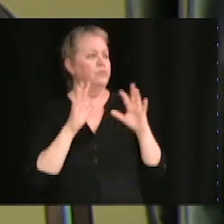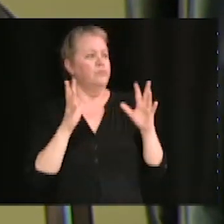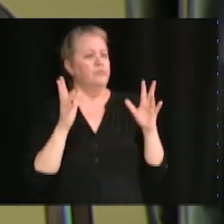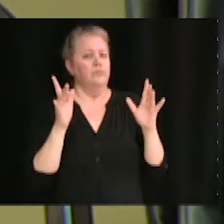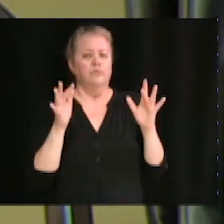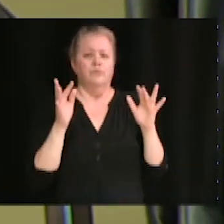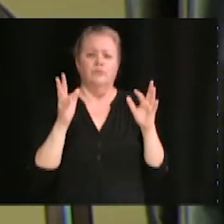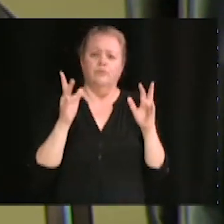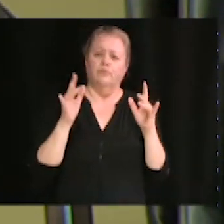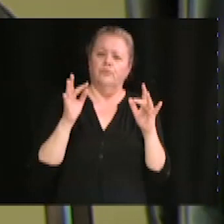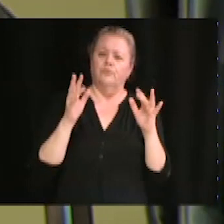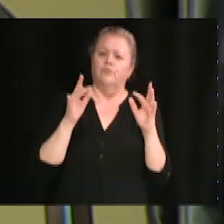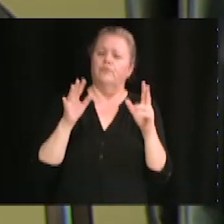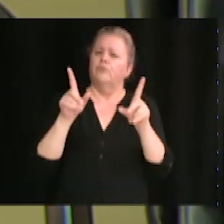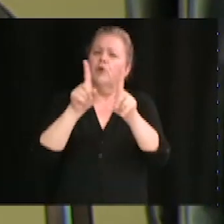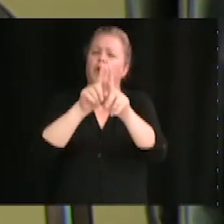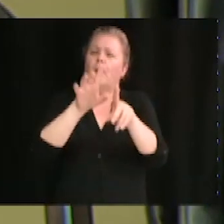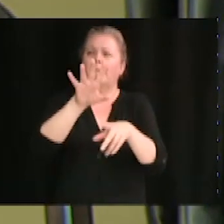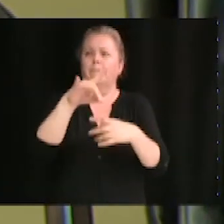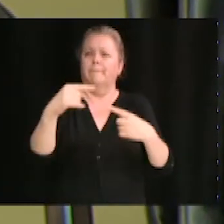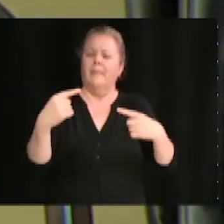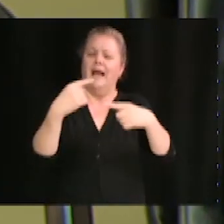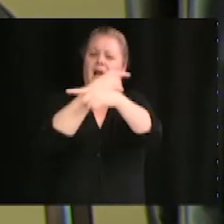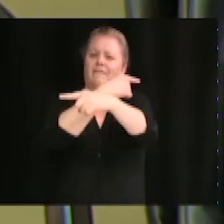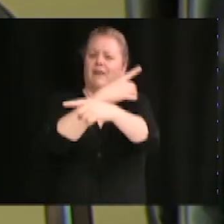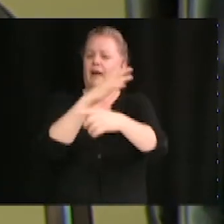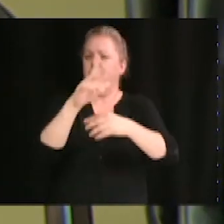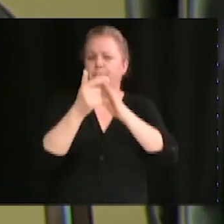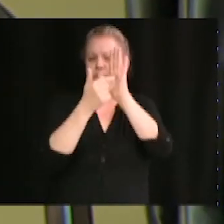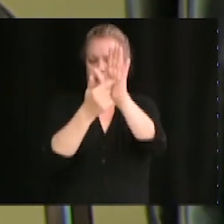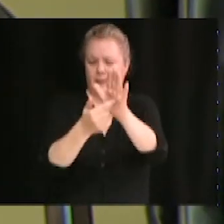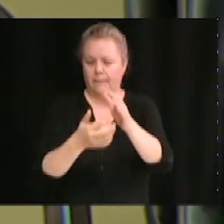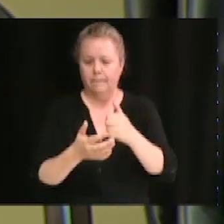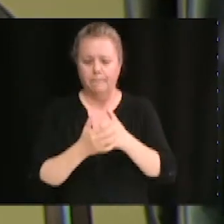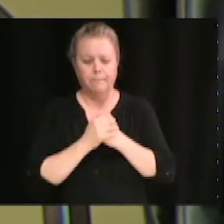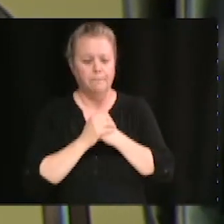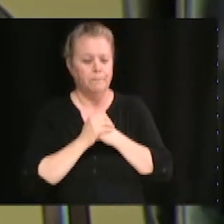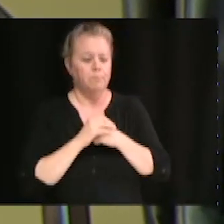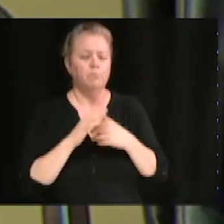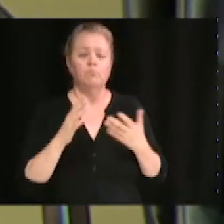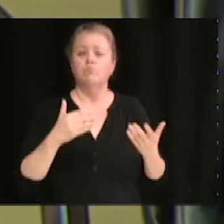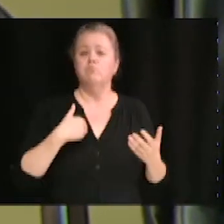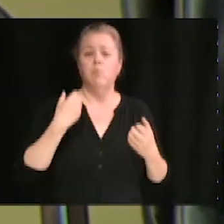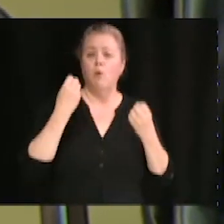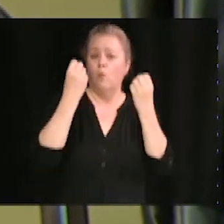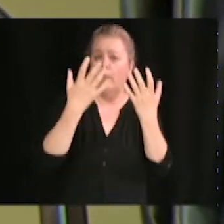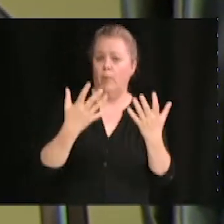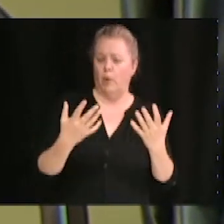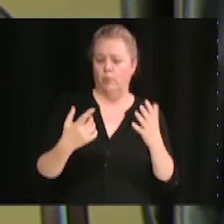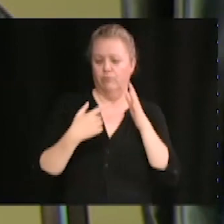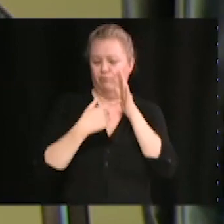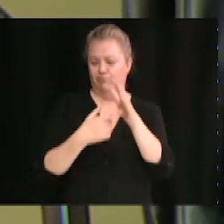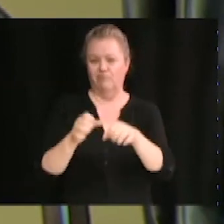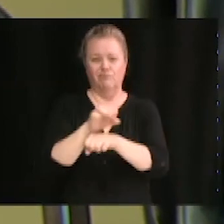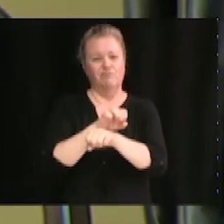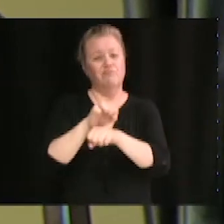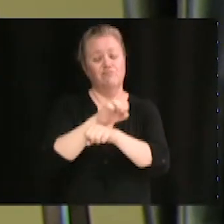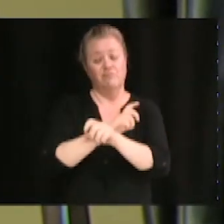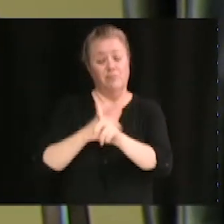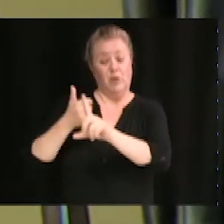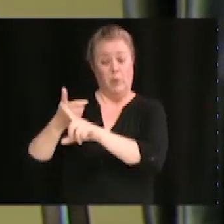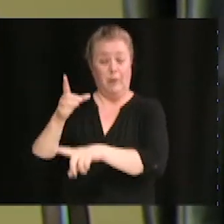peu un concept inversé. C'est, je dis, pourquoi pas faire une activité, ça serait Denis qui crée une activité inclusive.